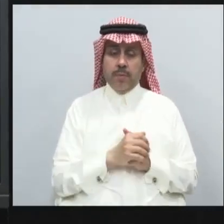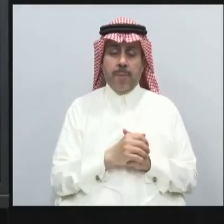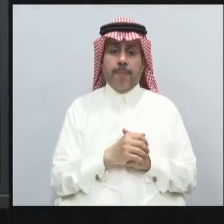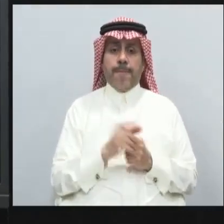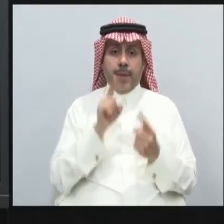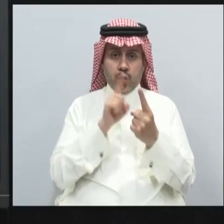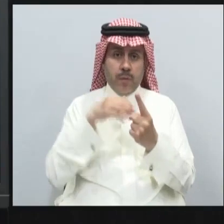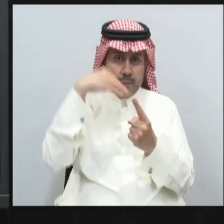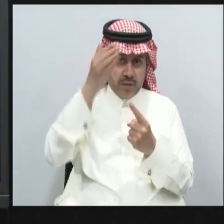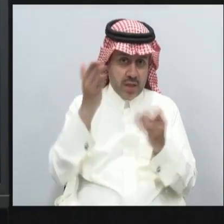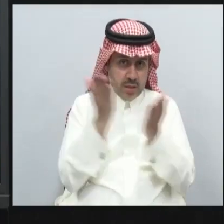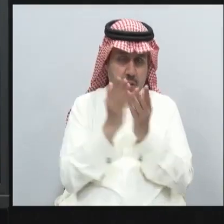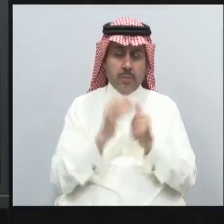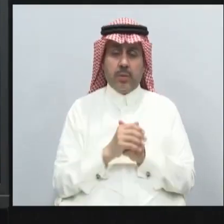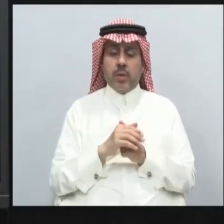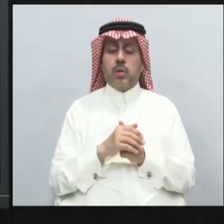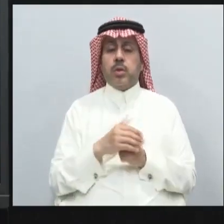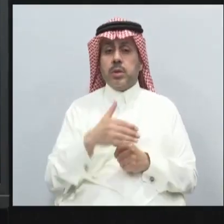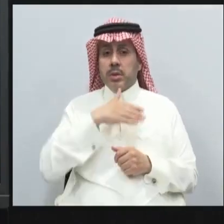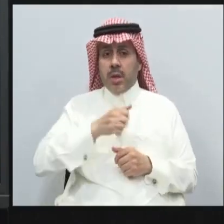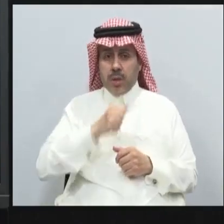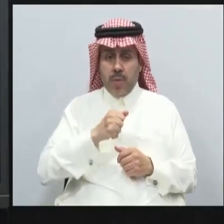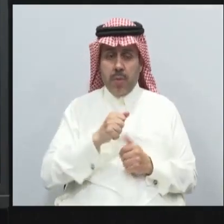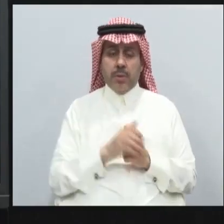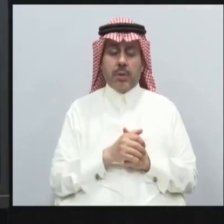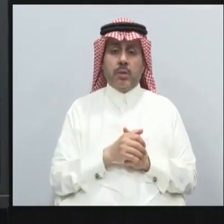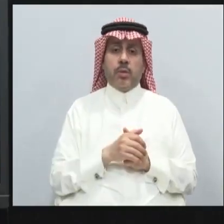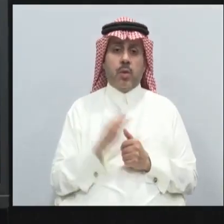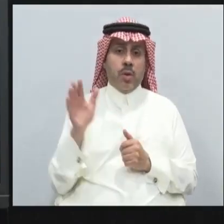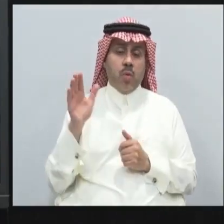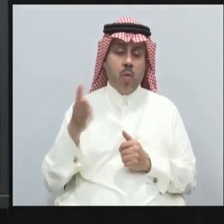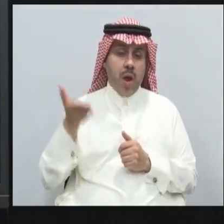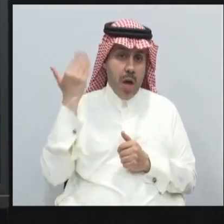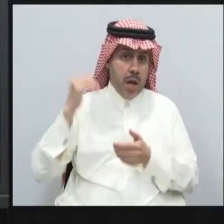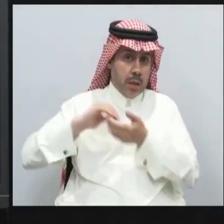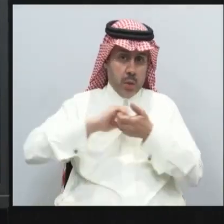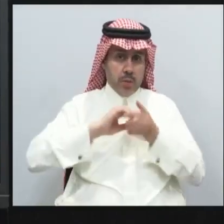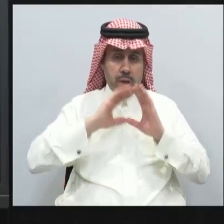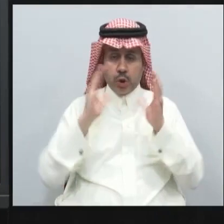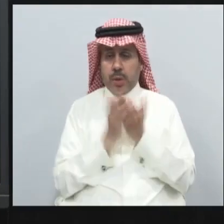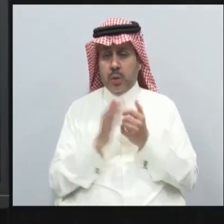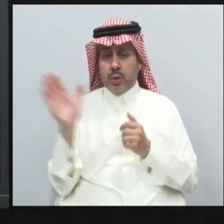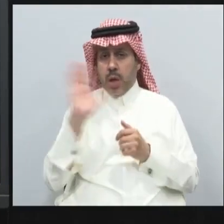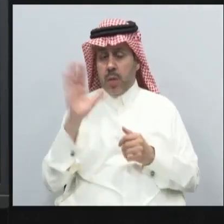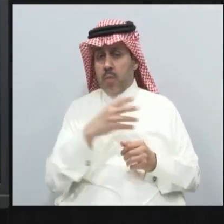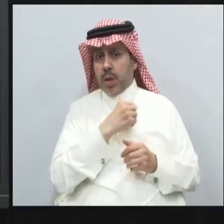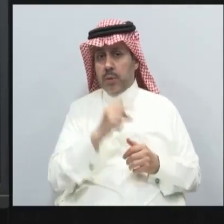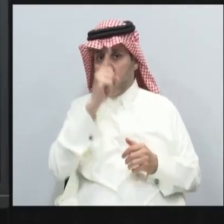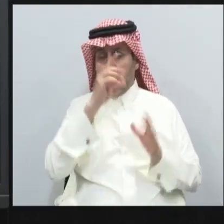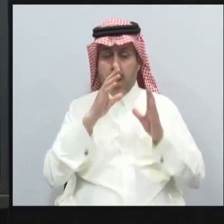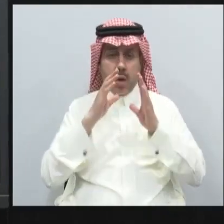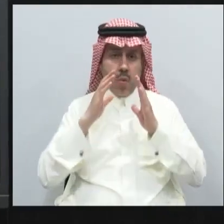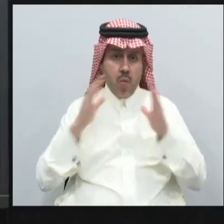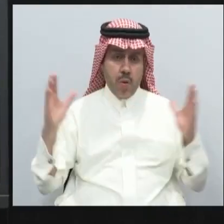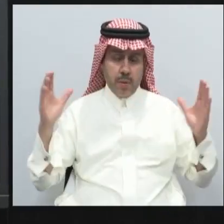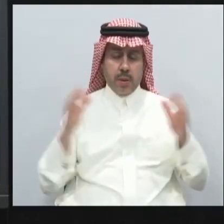نراكم باذن الله في الدرس القادم وصلى الله وسلم على نبينا محمد وعلى اله وصحبه اجمعين والسلام عليكم ورحمه